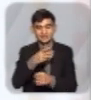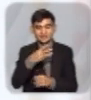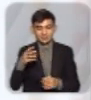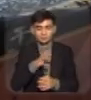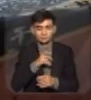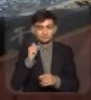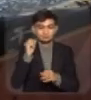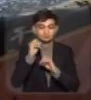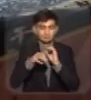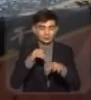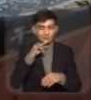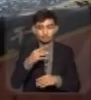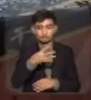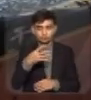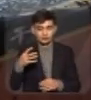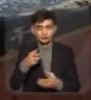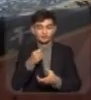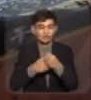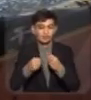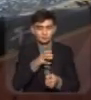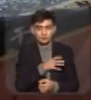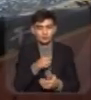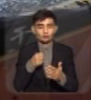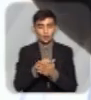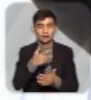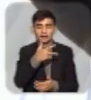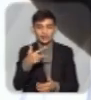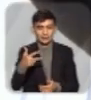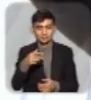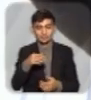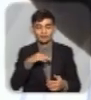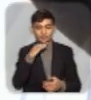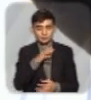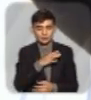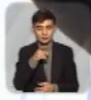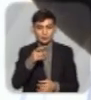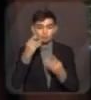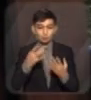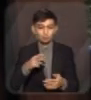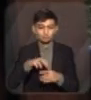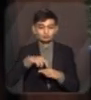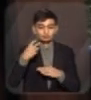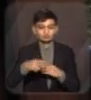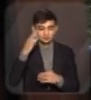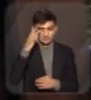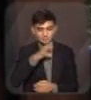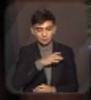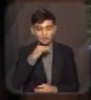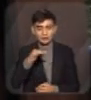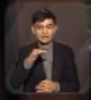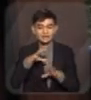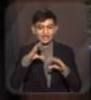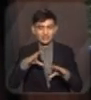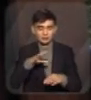с 4-го этажа. Но длины простыней хватило лишь до 3-го этажа. Оттуда он решил просто спрыгнуть. Лежащего на снегу